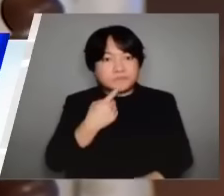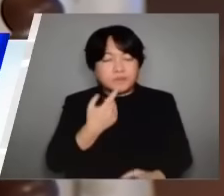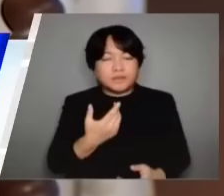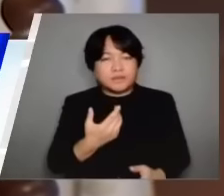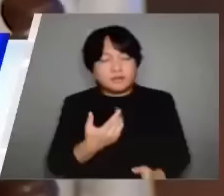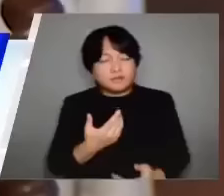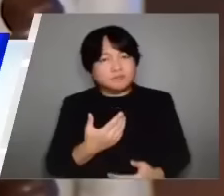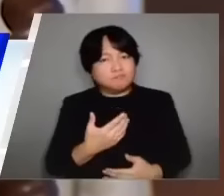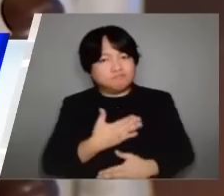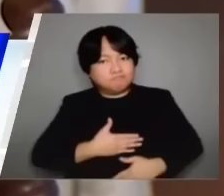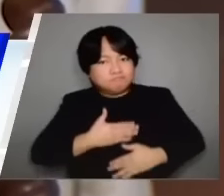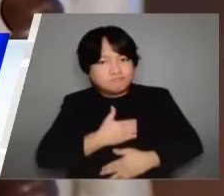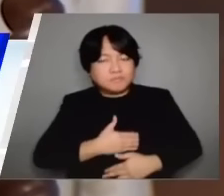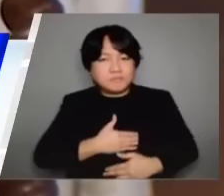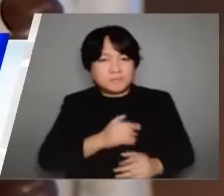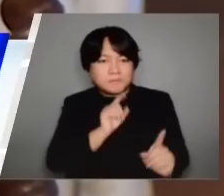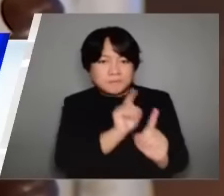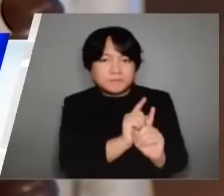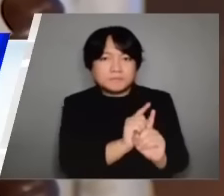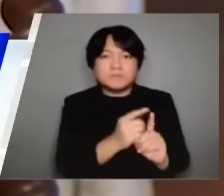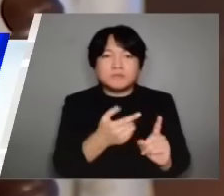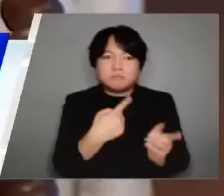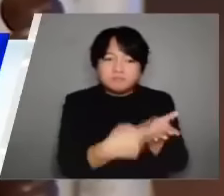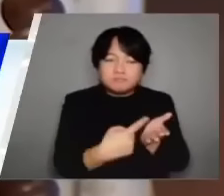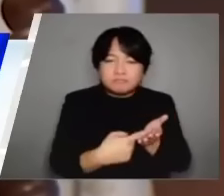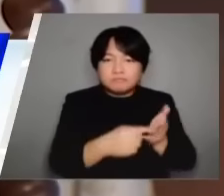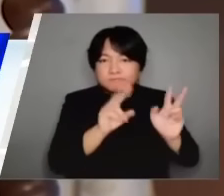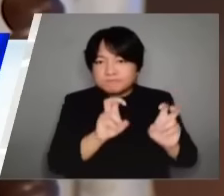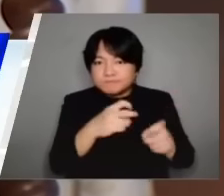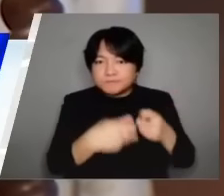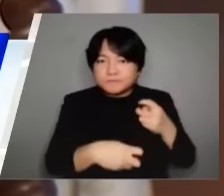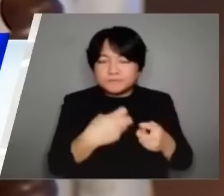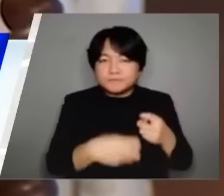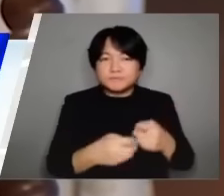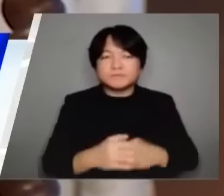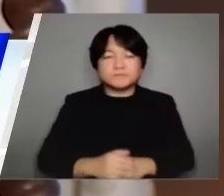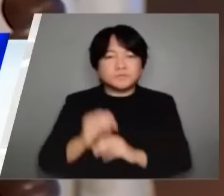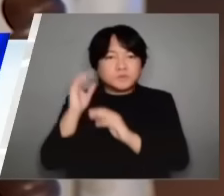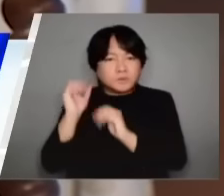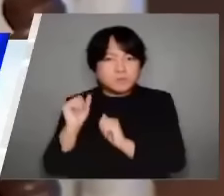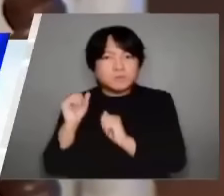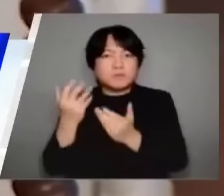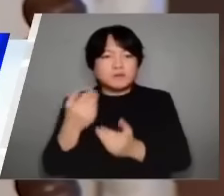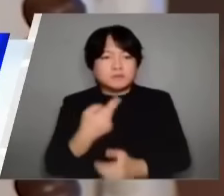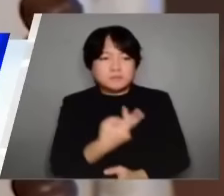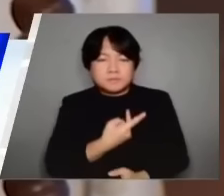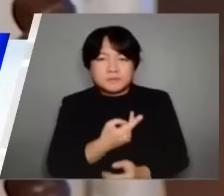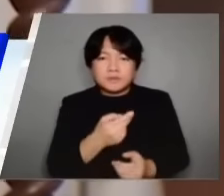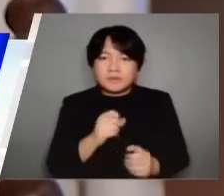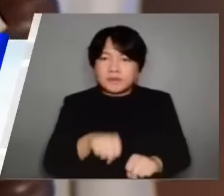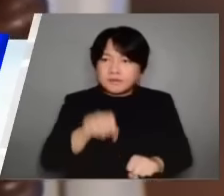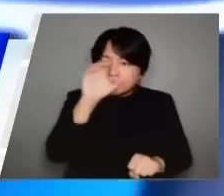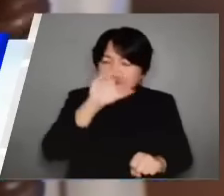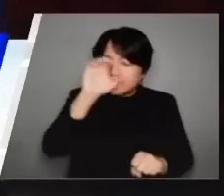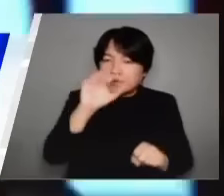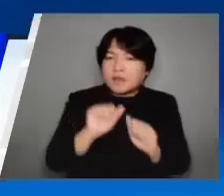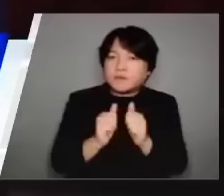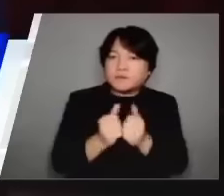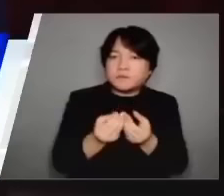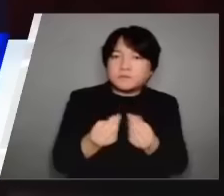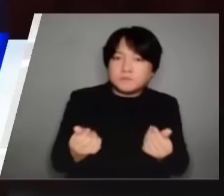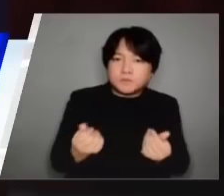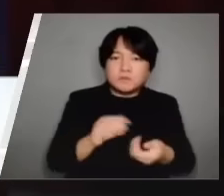the issues that are common to our two countries and hopefully find ways forward Uh for both of us together